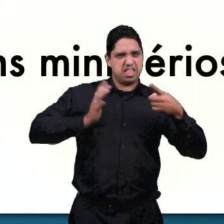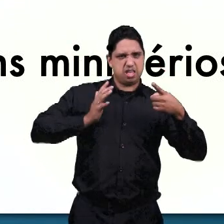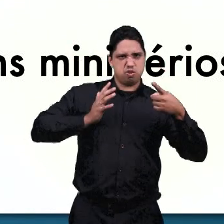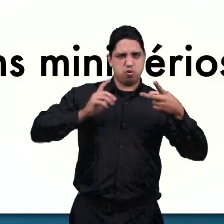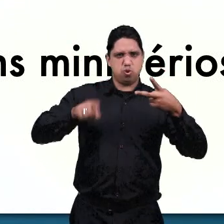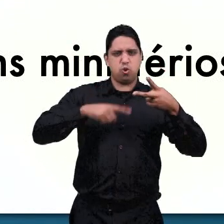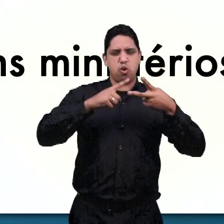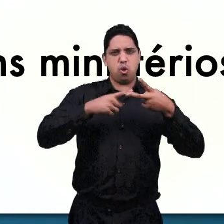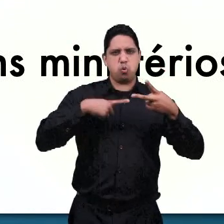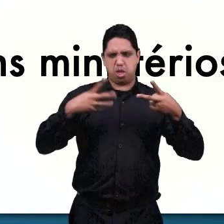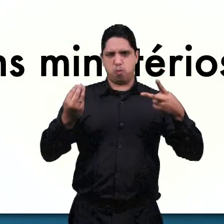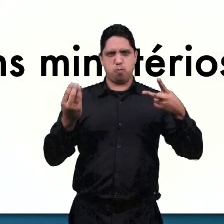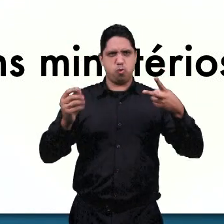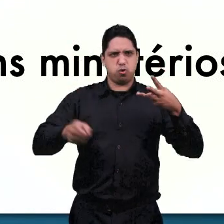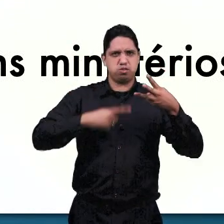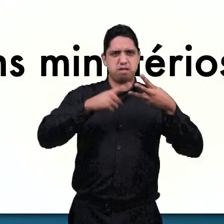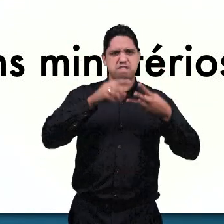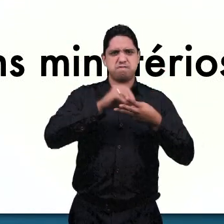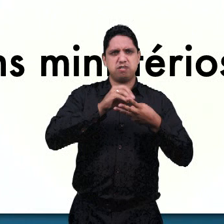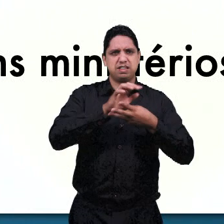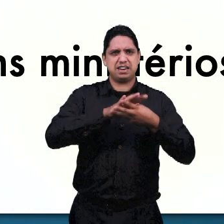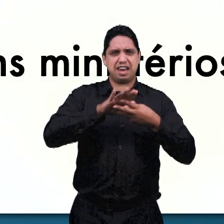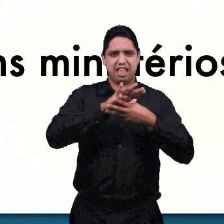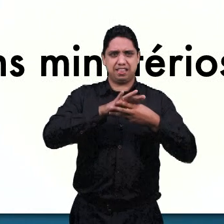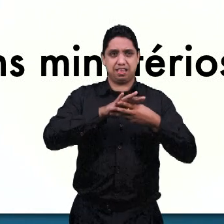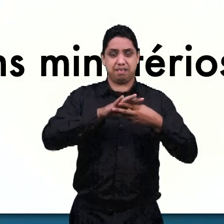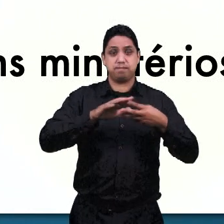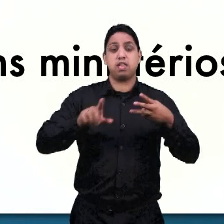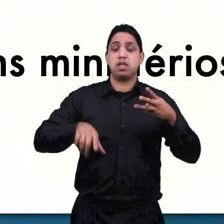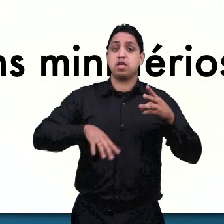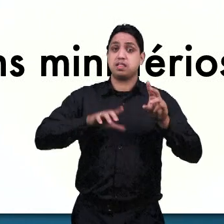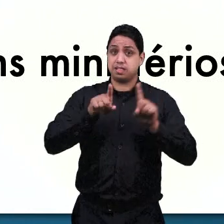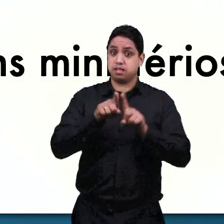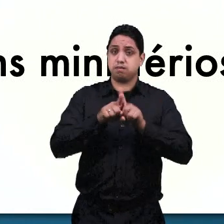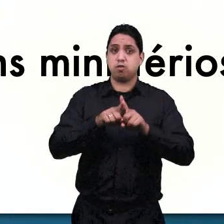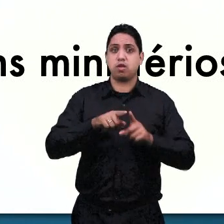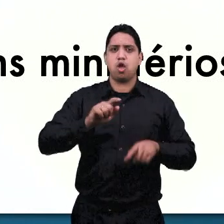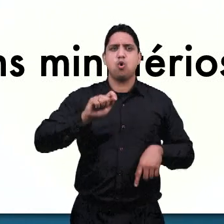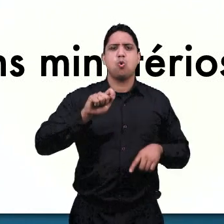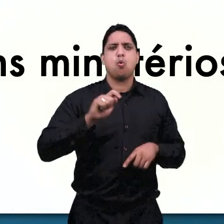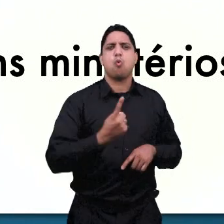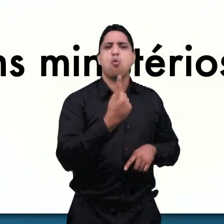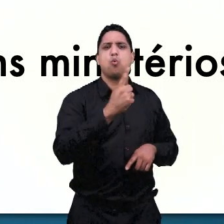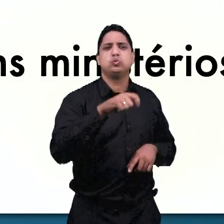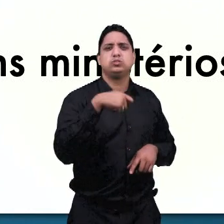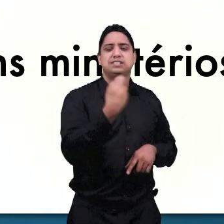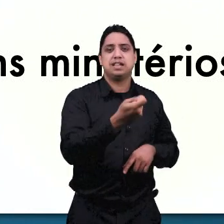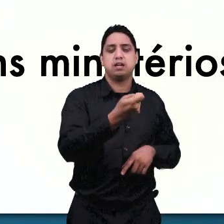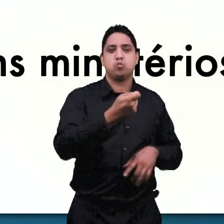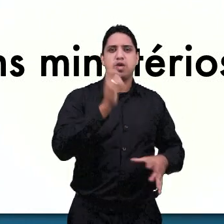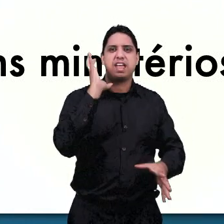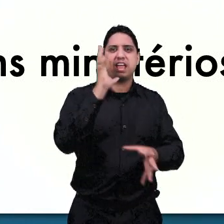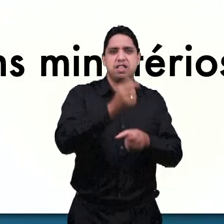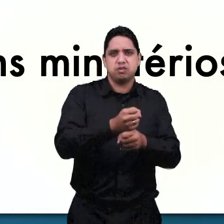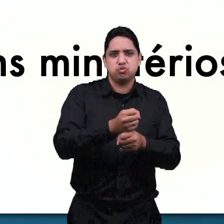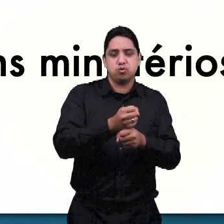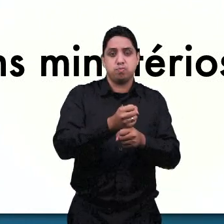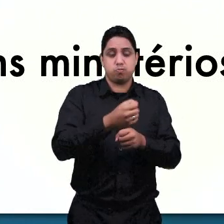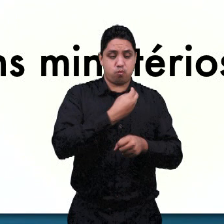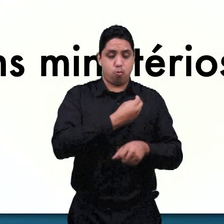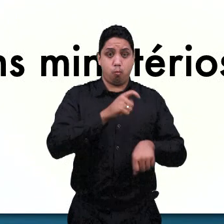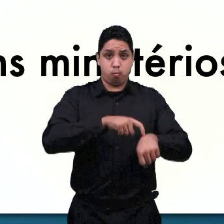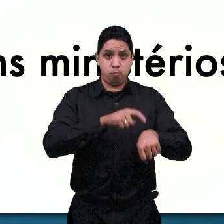rien ». Et encore une demande. Citez une parole euh, qui concerne la situation de